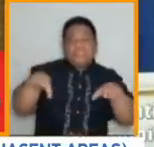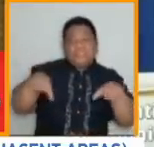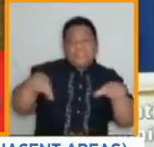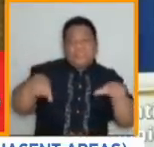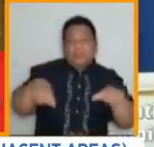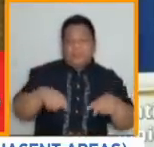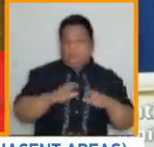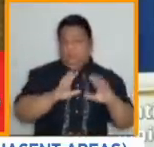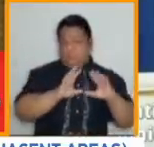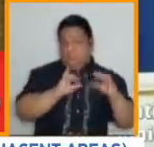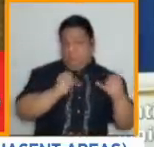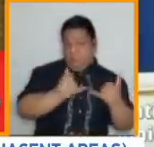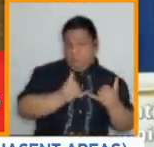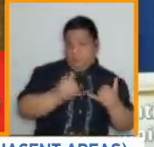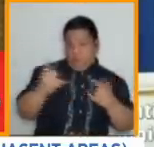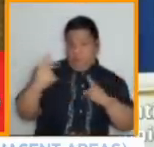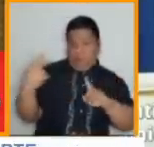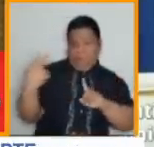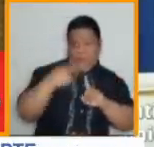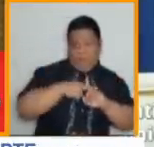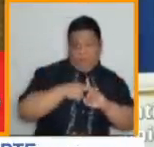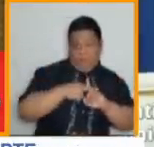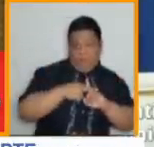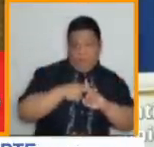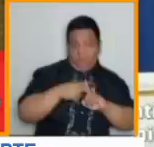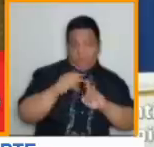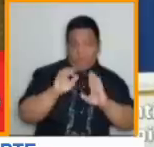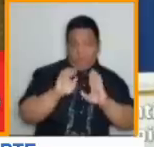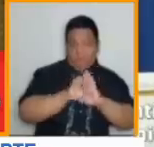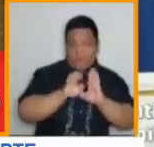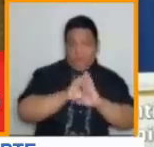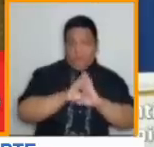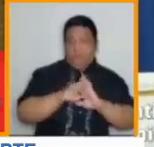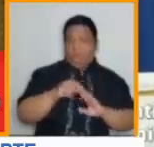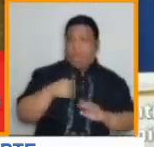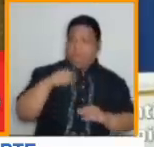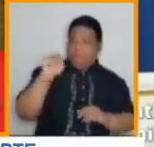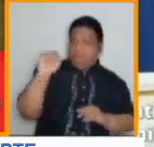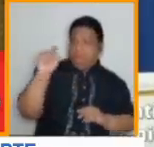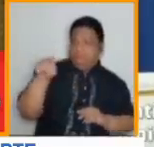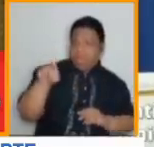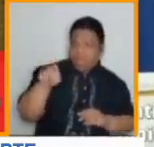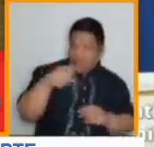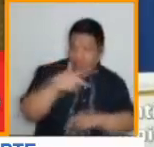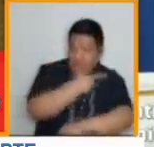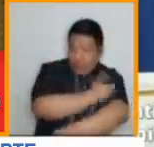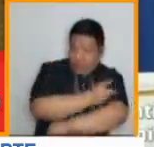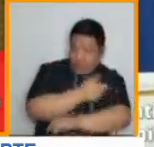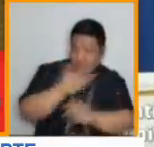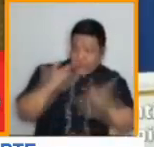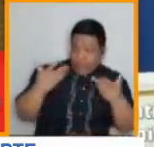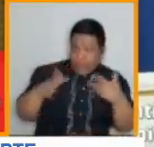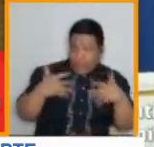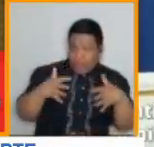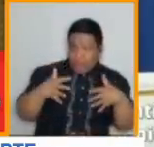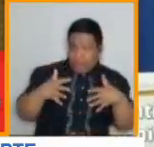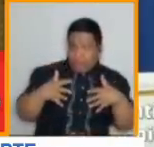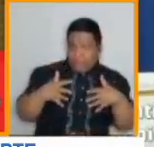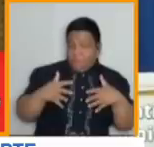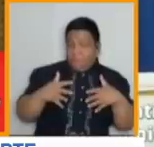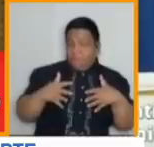prospective employer would be kung bakunado ka. Na kung sabihin mo